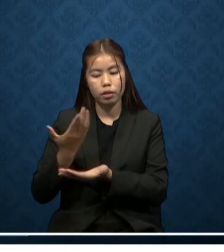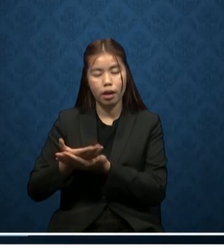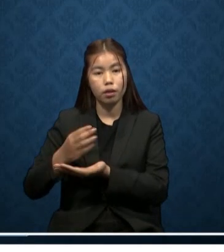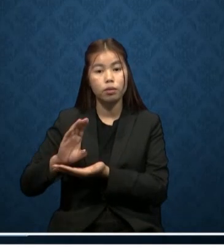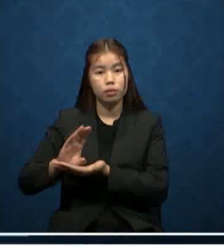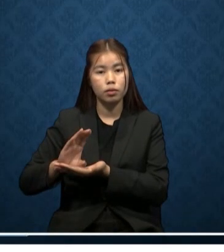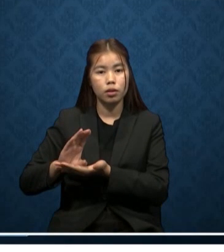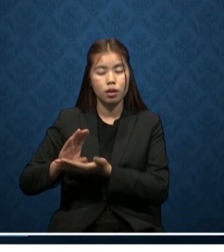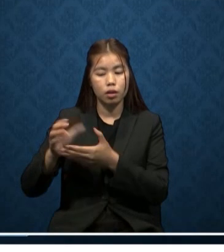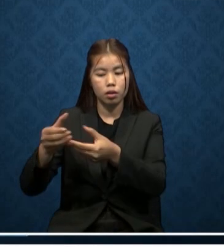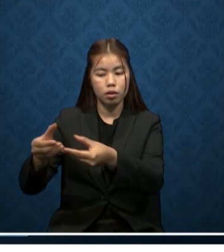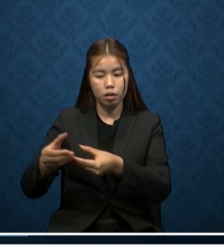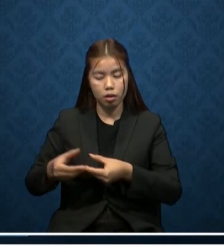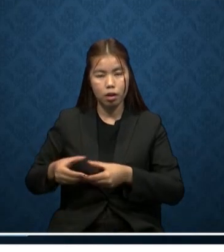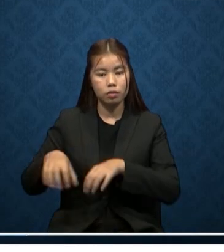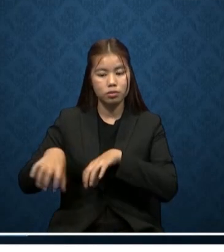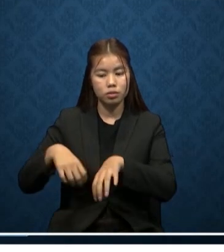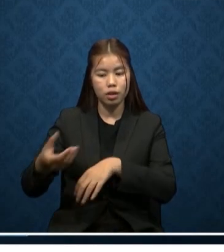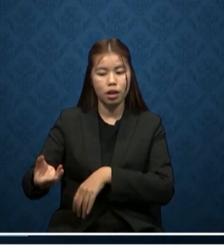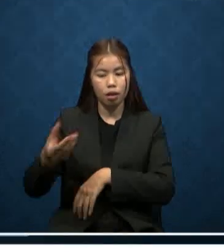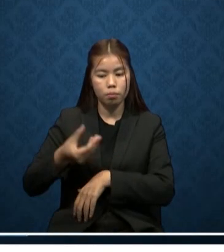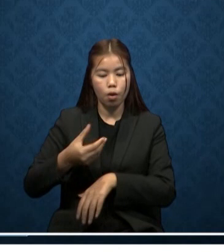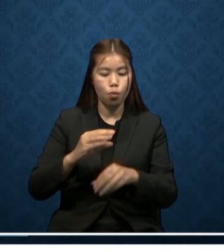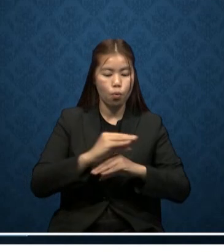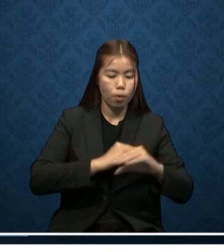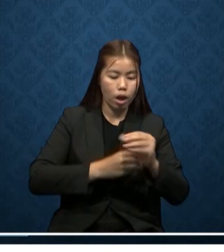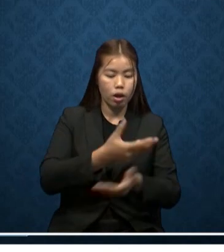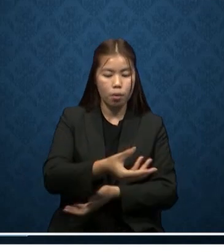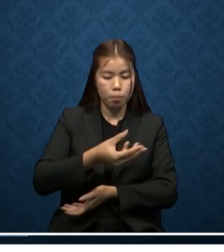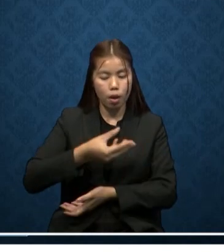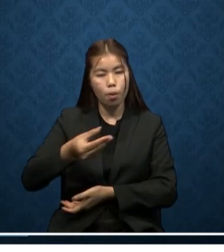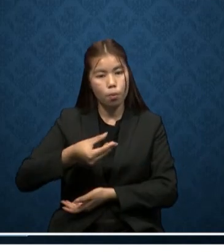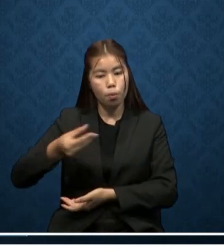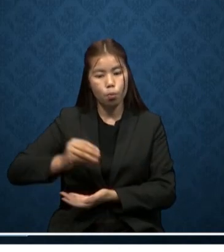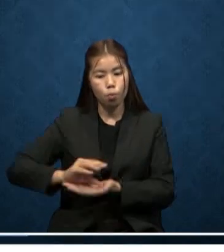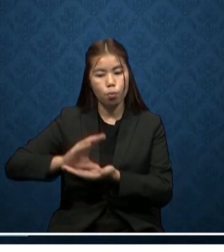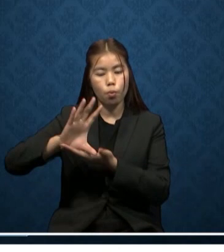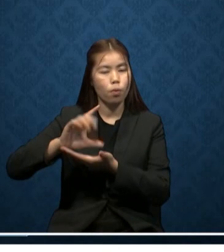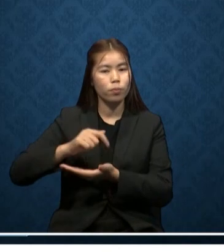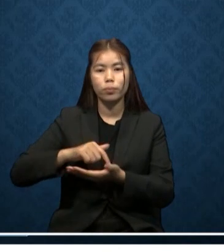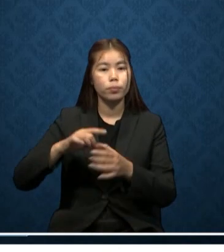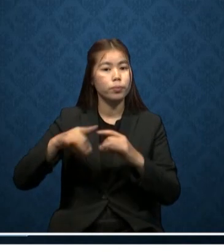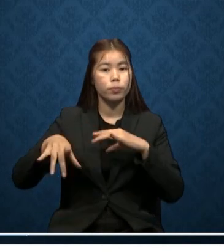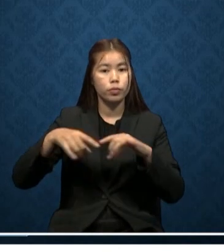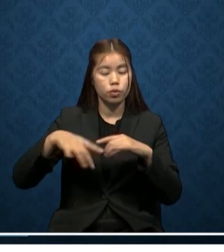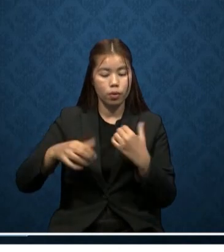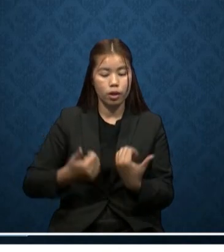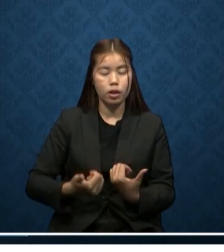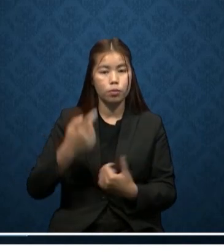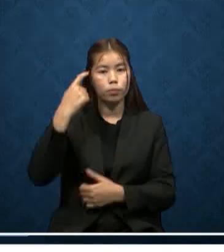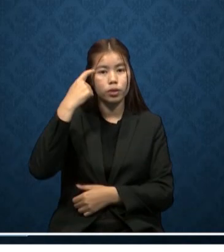ที่ได้รับจัดสรรมาในแต่ละโครงการหรือในแต่ละยุทธศาสตร์แต่ละด้านนะครับซึ่งเรื่องนี้ผมคิด